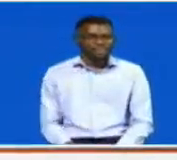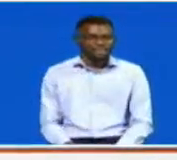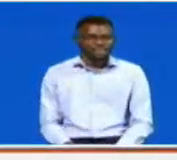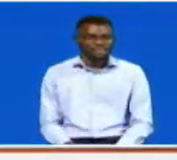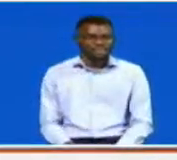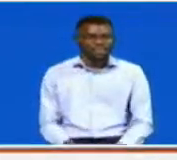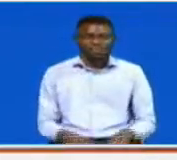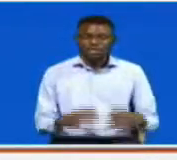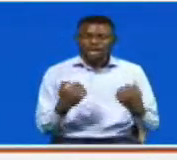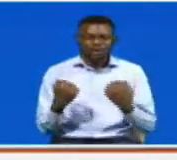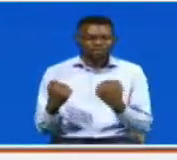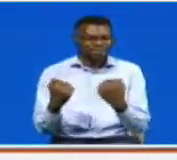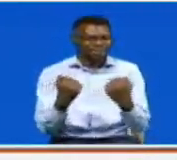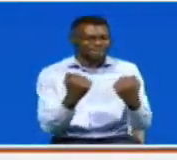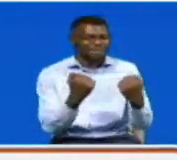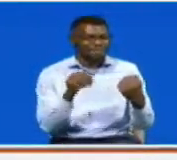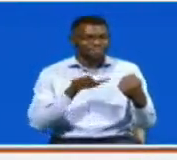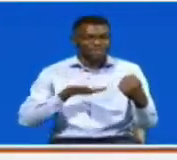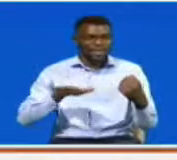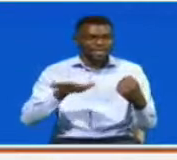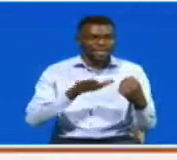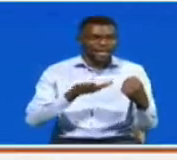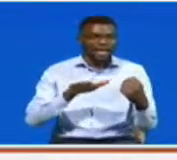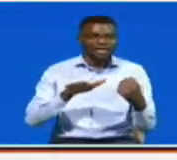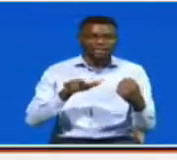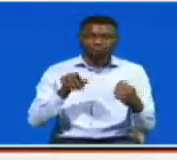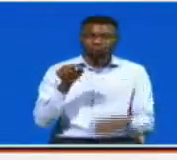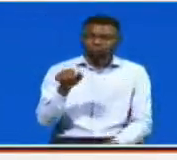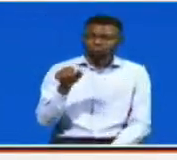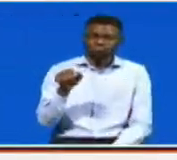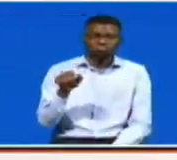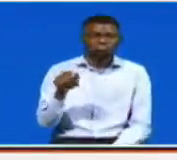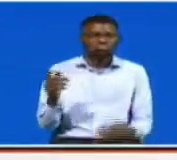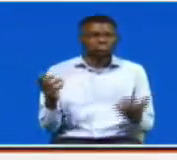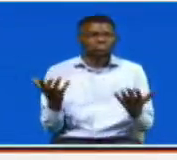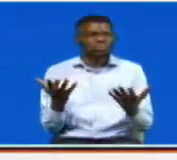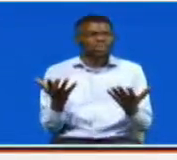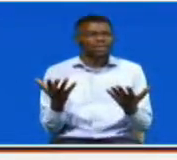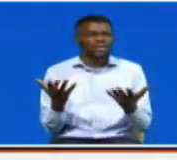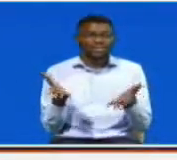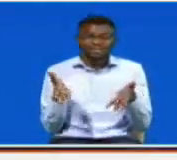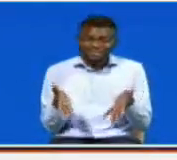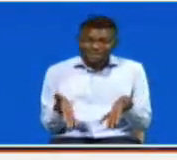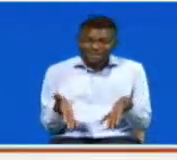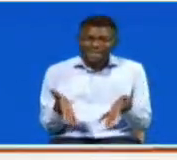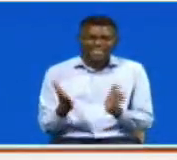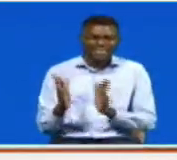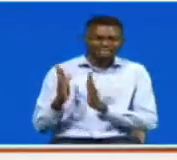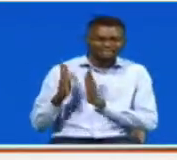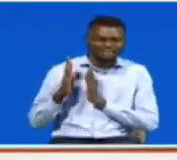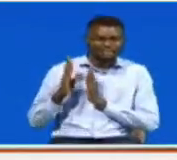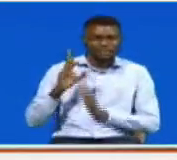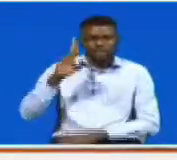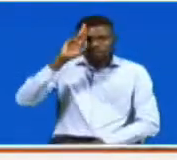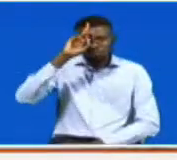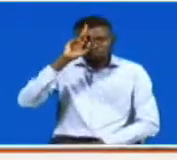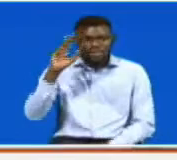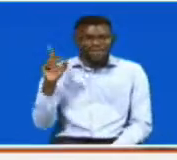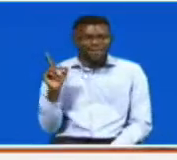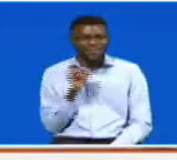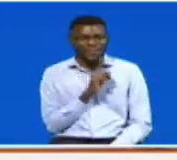Ni safari ya kuelekea katika eneo la tukio. Hapa tukiwa chini ya ulinzi mkali wa polisi wa